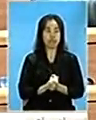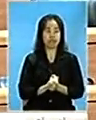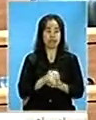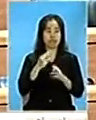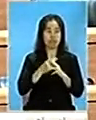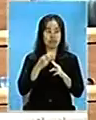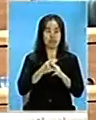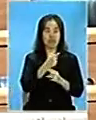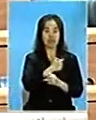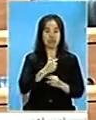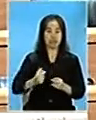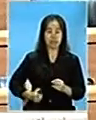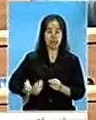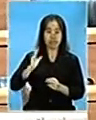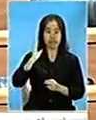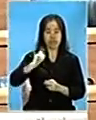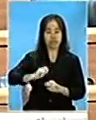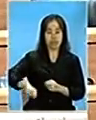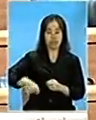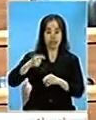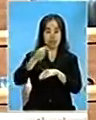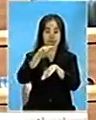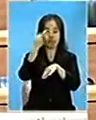ฮุนเซนเป็นนายกรัฐมนตรี